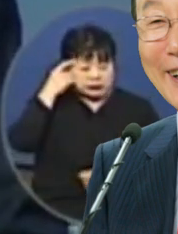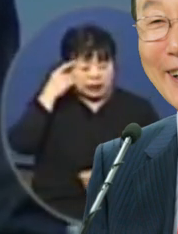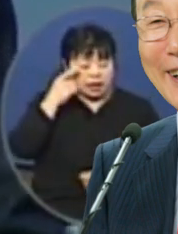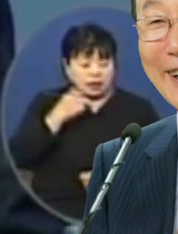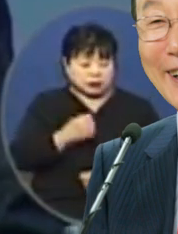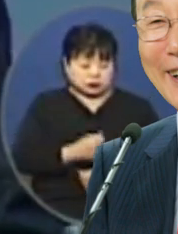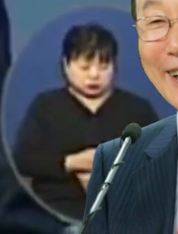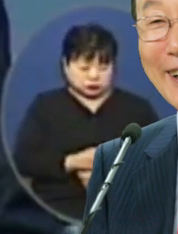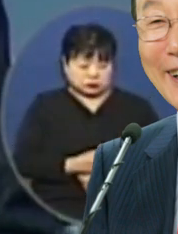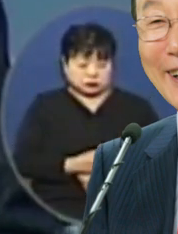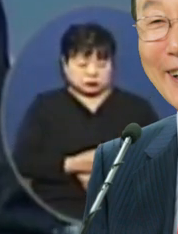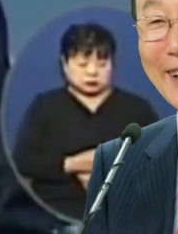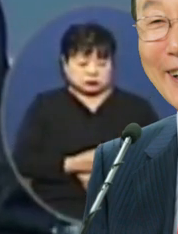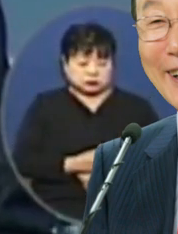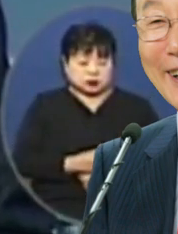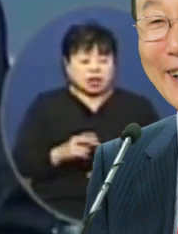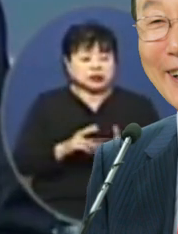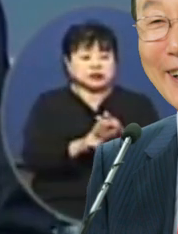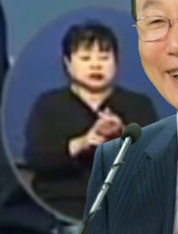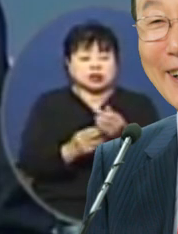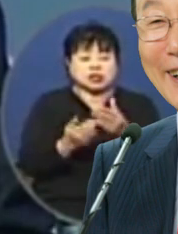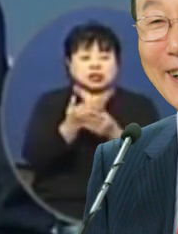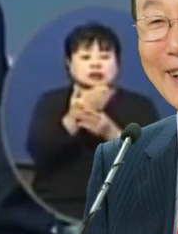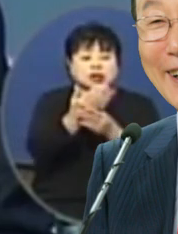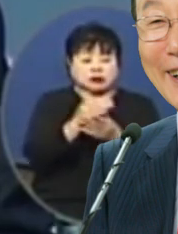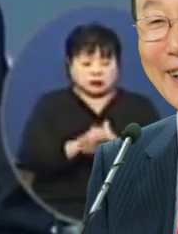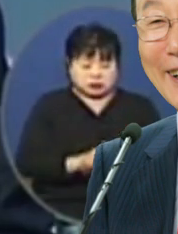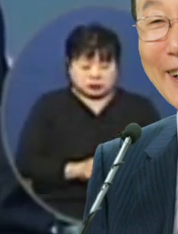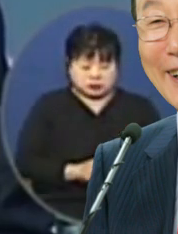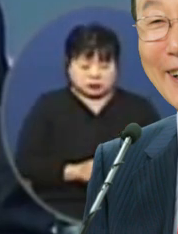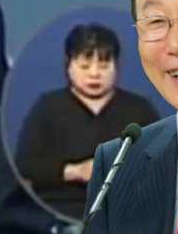상상하면서 기적이 일어날 것을